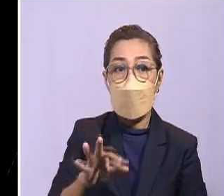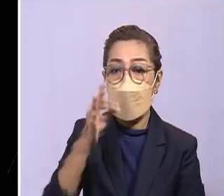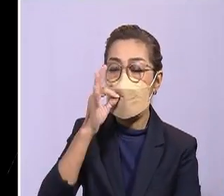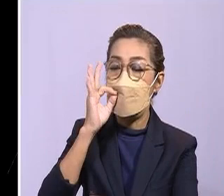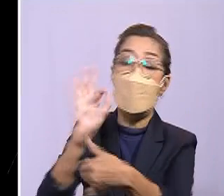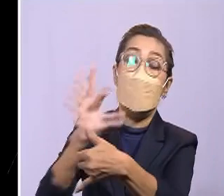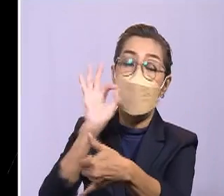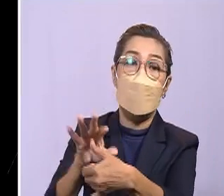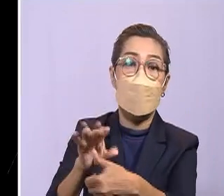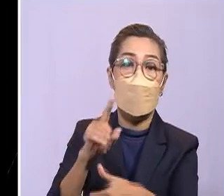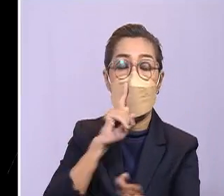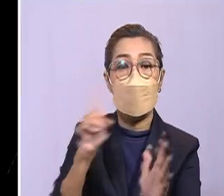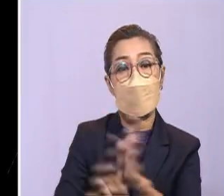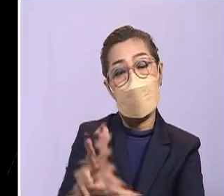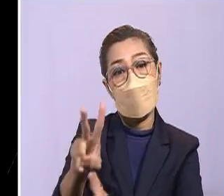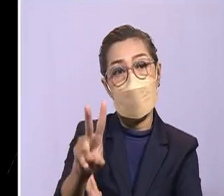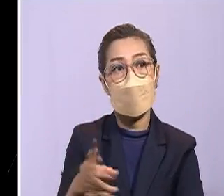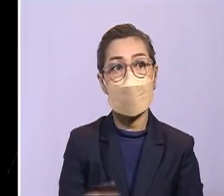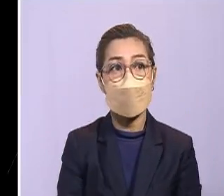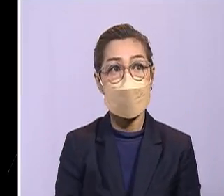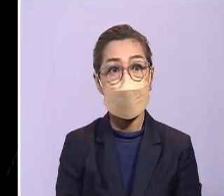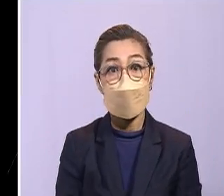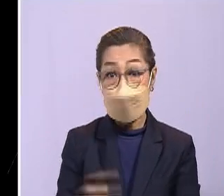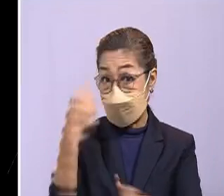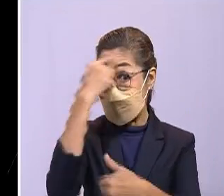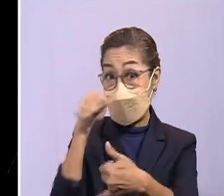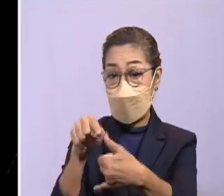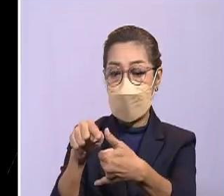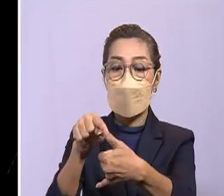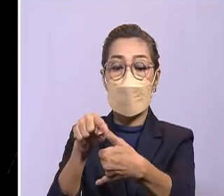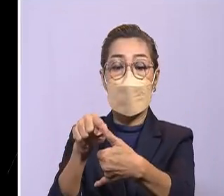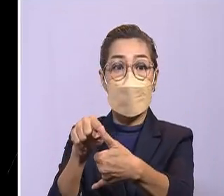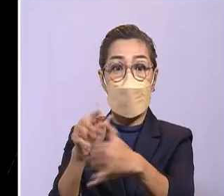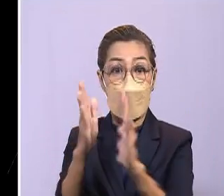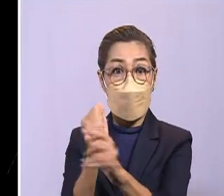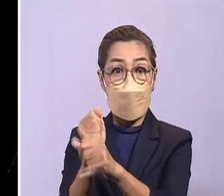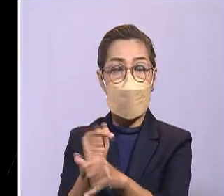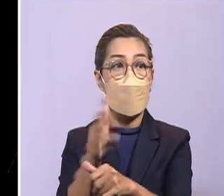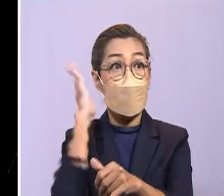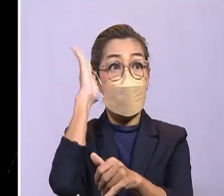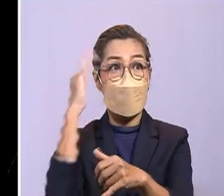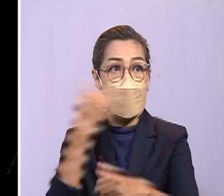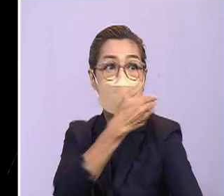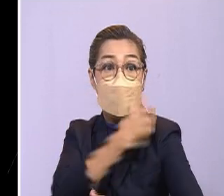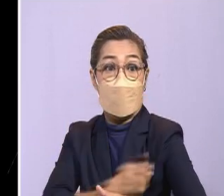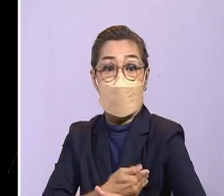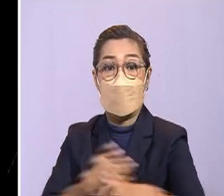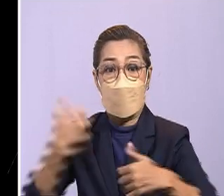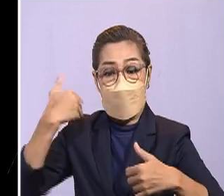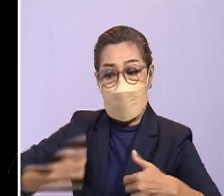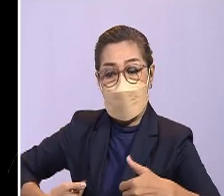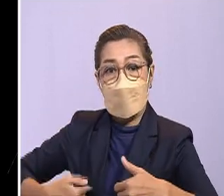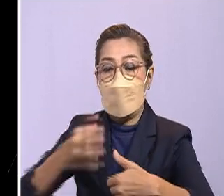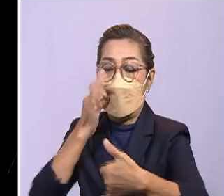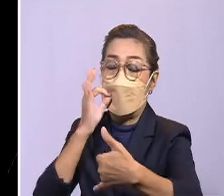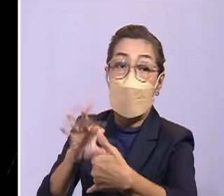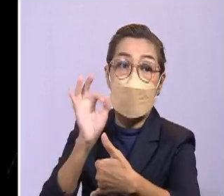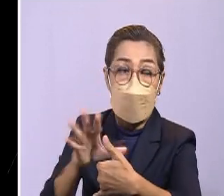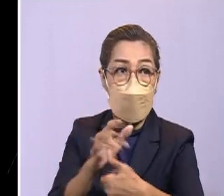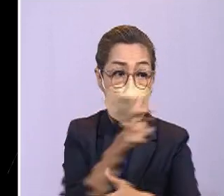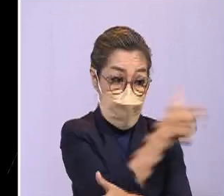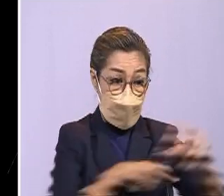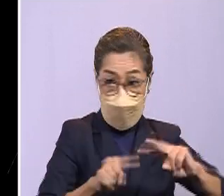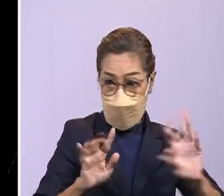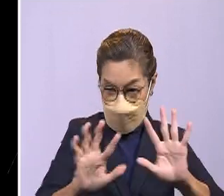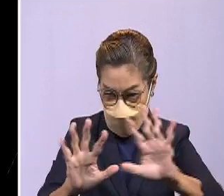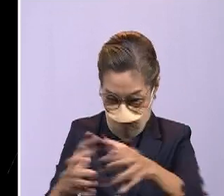ครั้ง โอ้โหใส่หน้าด้วยนะคะ ใส่หน้าเลยฮะรปภ.โรงพยาบาลเลยต้องมาเข้าควบคุมนะครับนี่เห็นไหมฮะแล้วก็นำตั